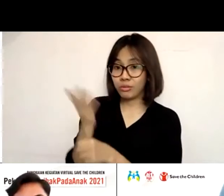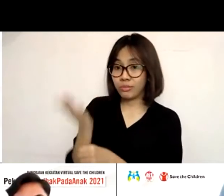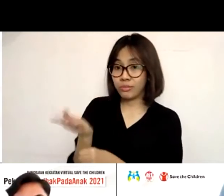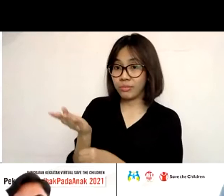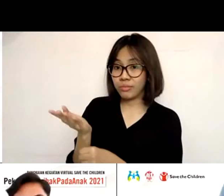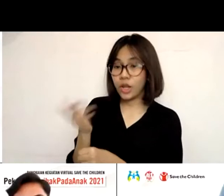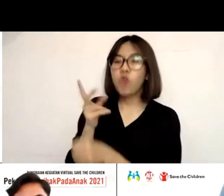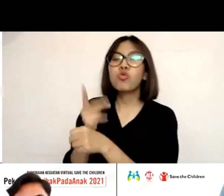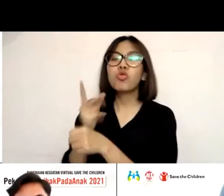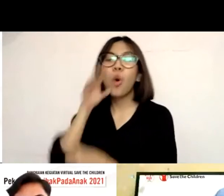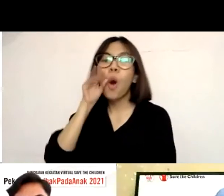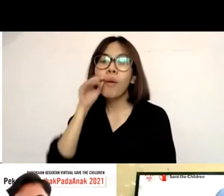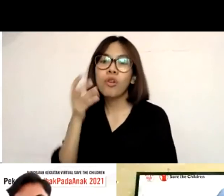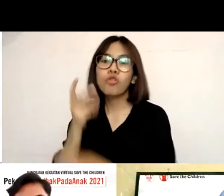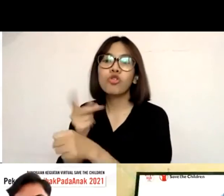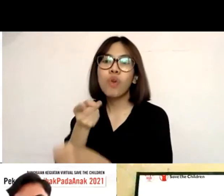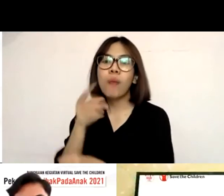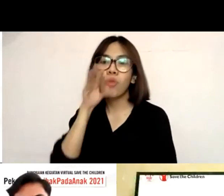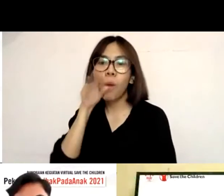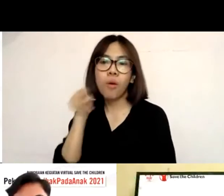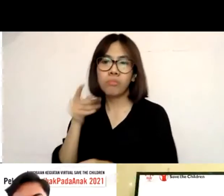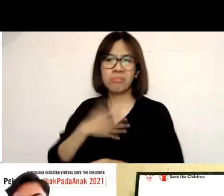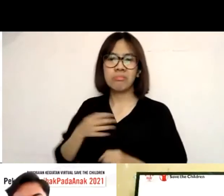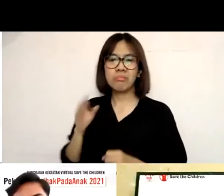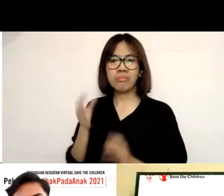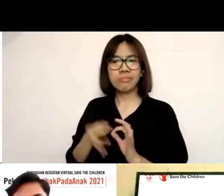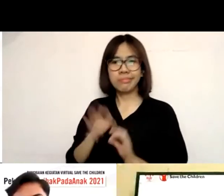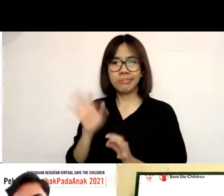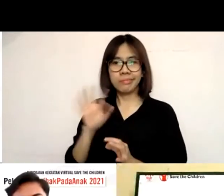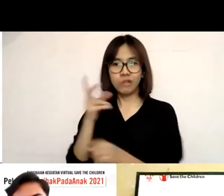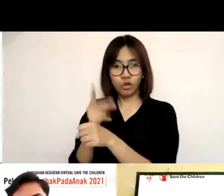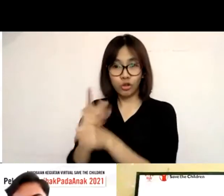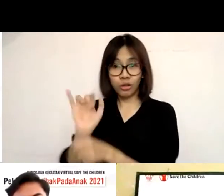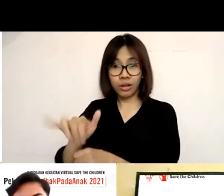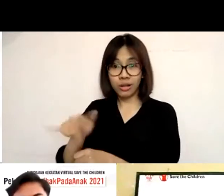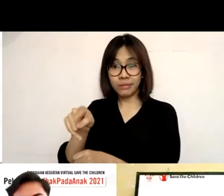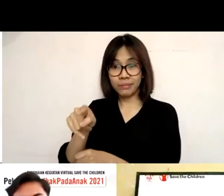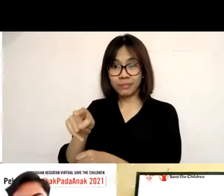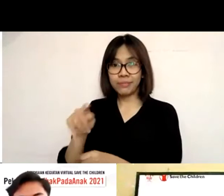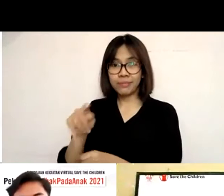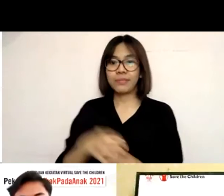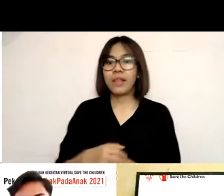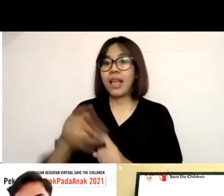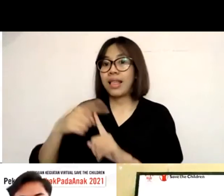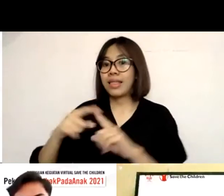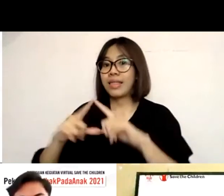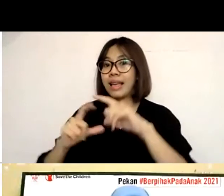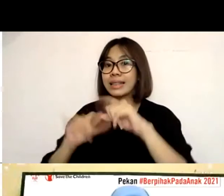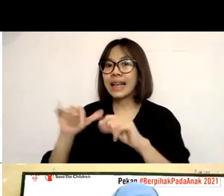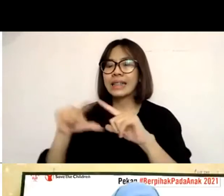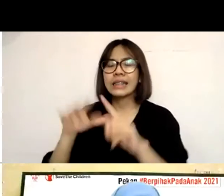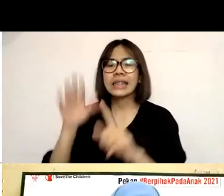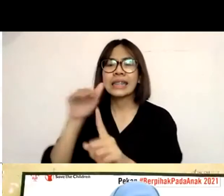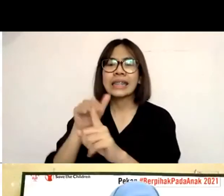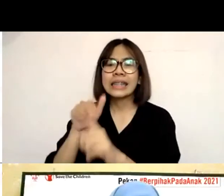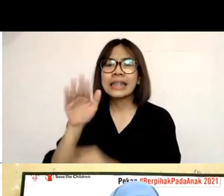Ya, hadir. Oke, baik. Nah, Tasya kalau tidak salah pernah